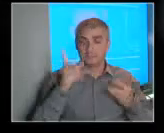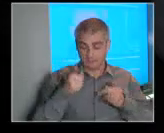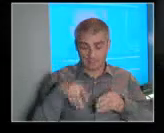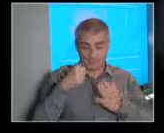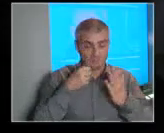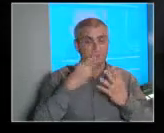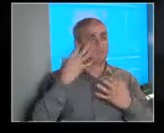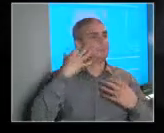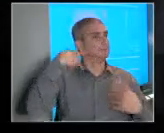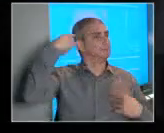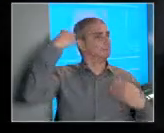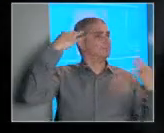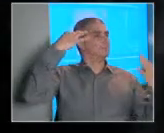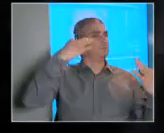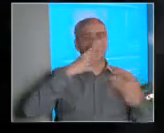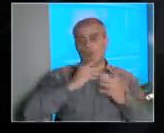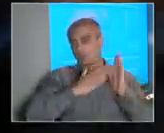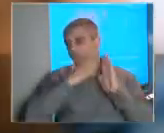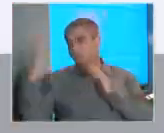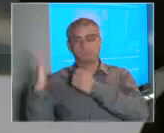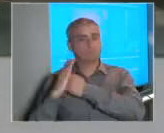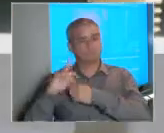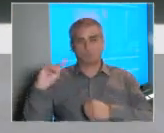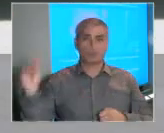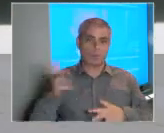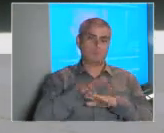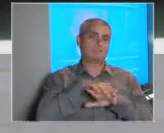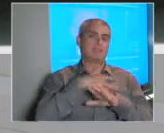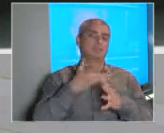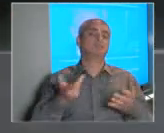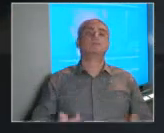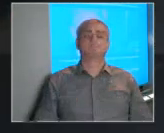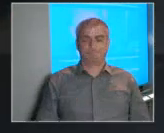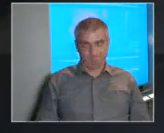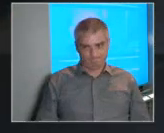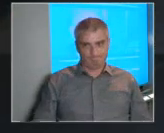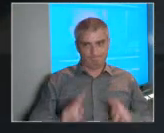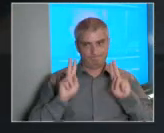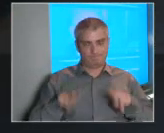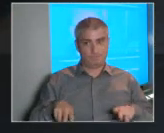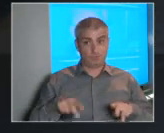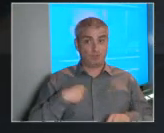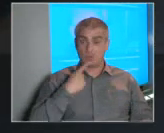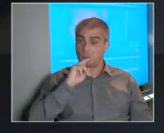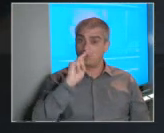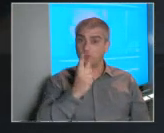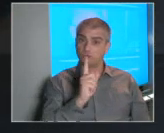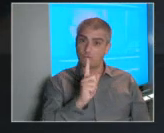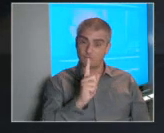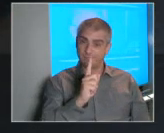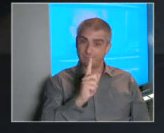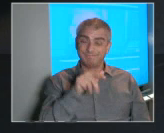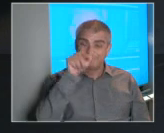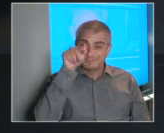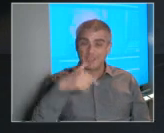זה בקצפת ובין אם זה בקיצוניות, כנראה שכולם ירגישו את זה. לגמרי. ואני עוד הפעם אומר,